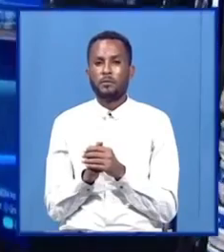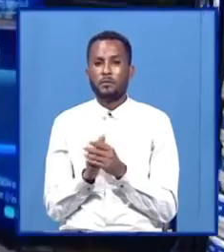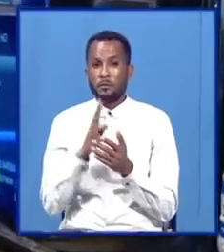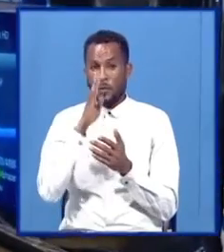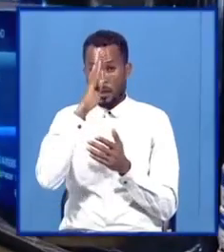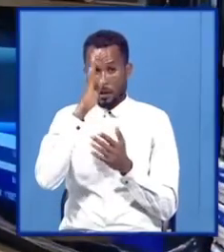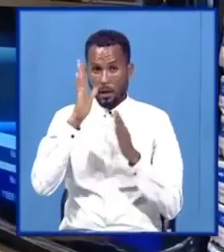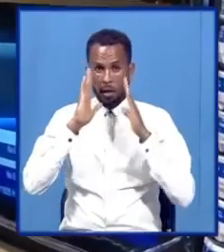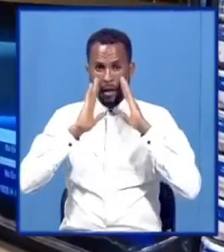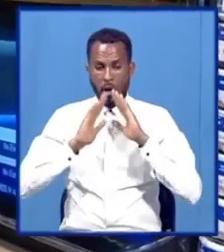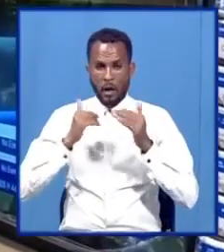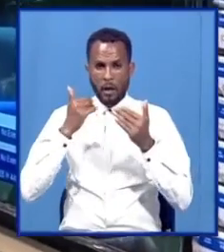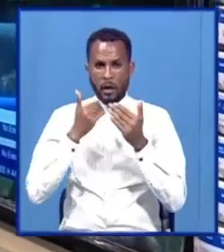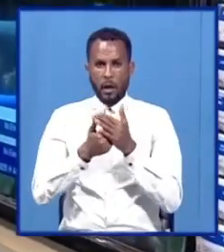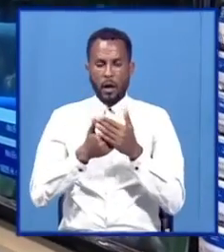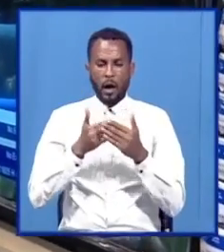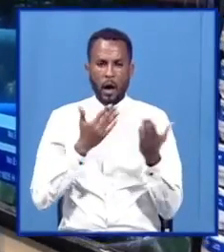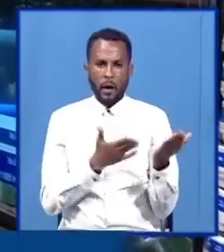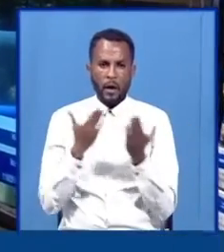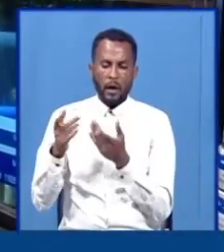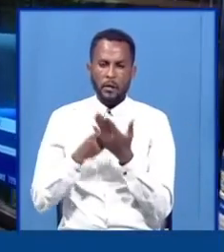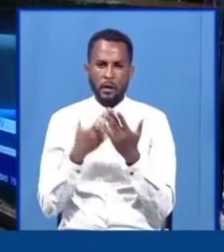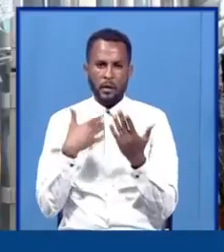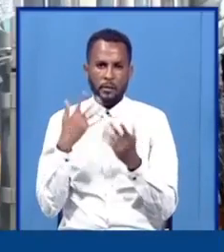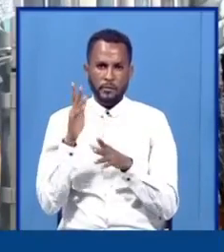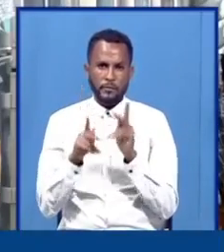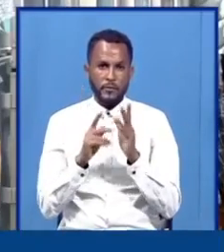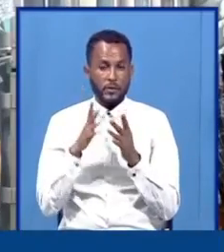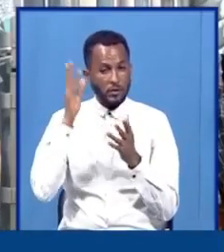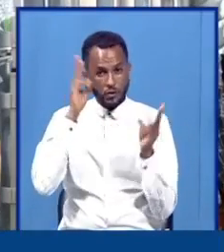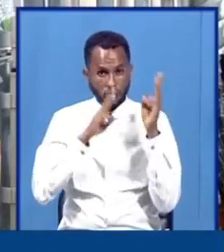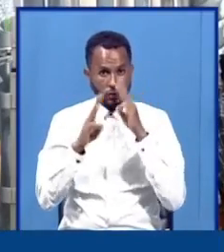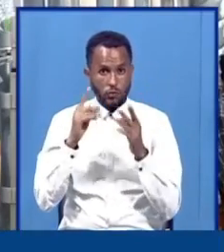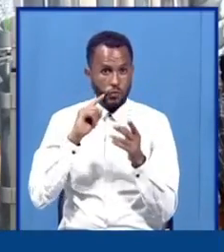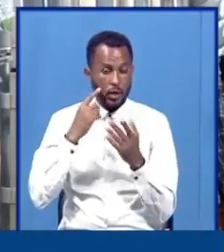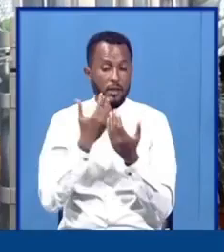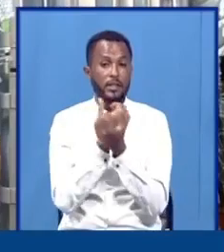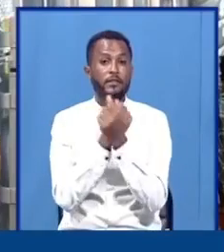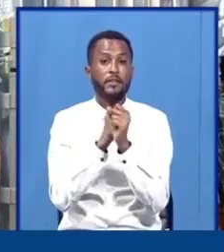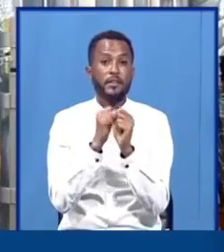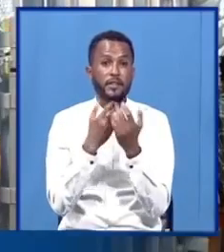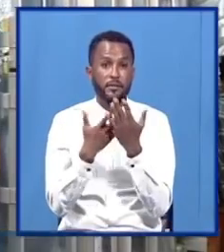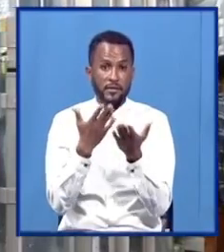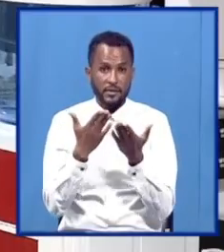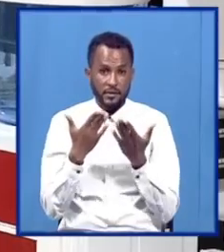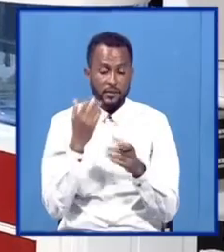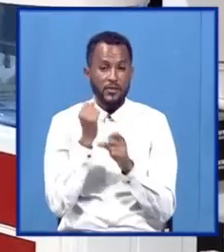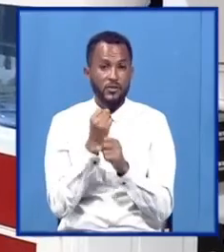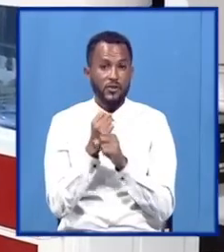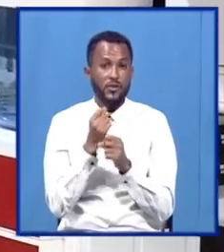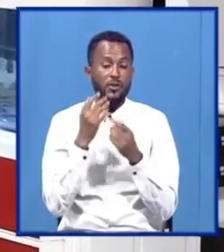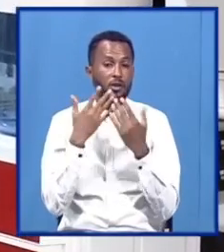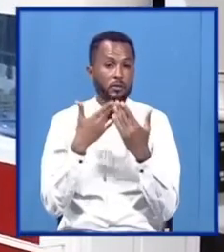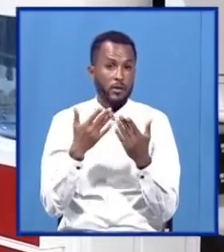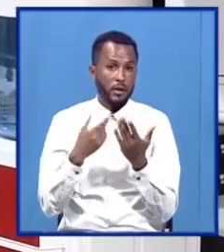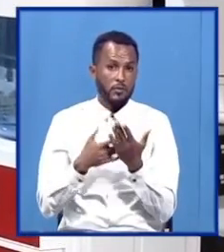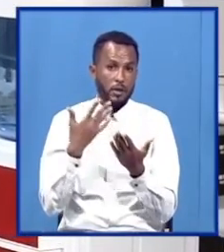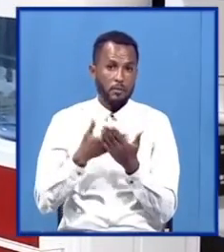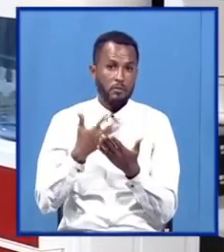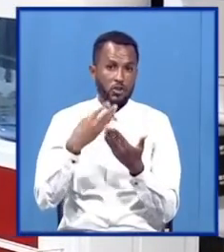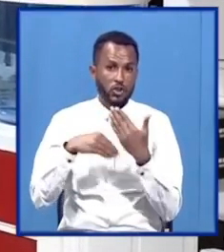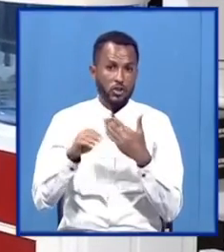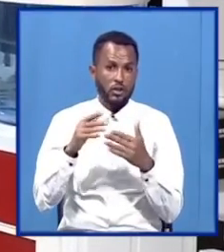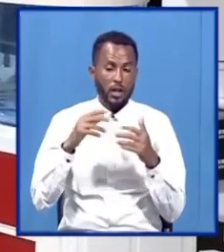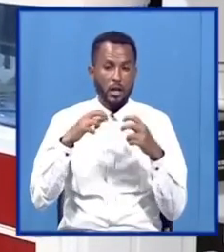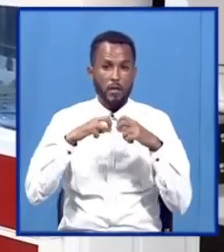تفتي روزلو سلام سعيبو عبا غربو تقحوتي الكترونيكس زنابرات اقم ولا كوانتا تفتحا كم تيزد اللي سرحو كم زي اللبو عب سرحة مشتا